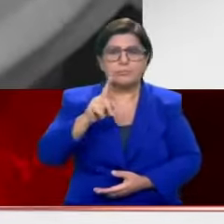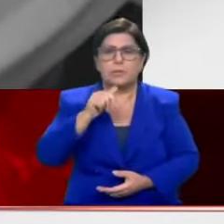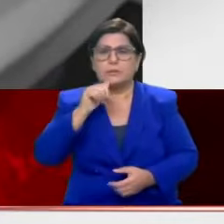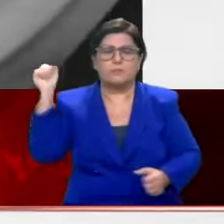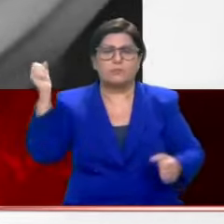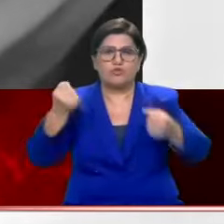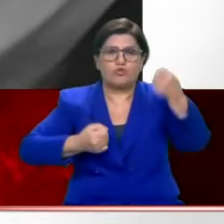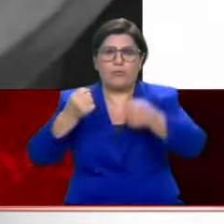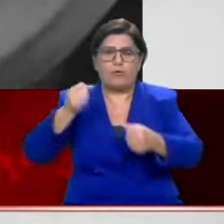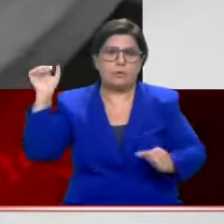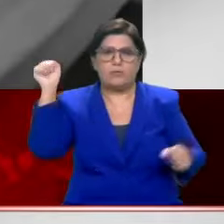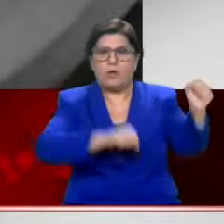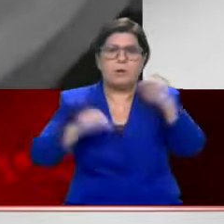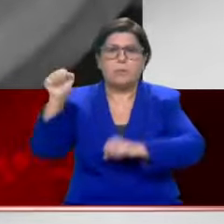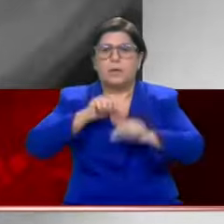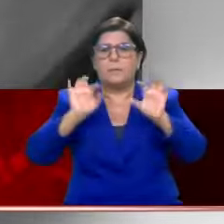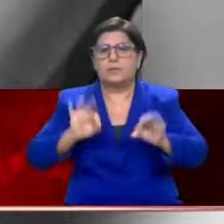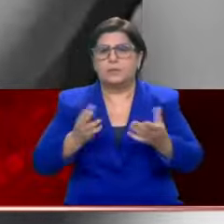Abla bana